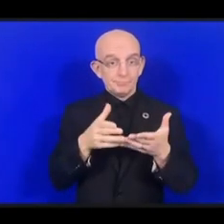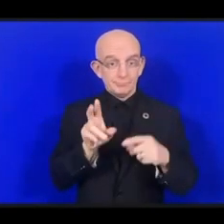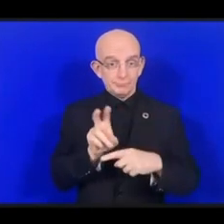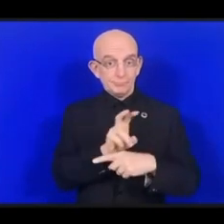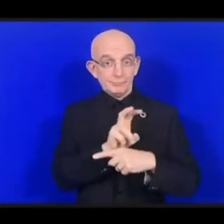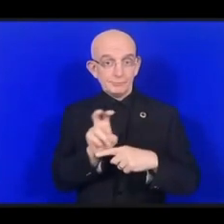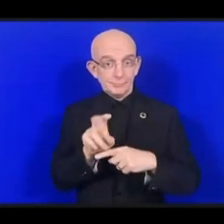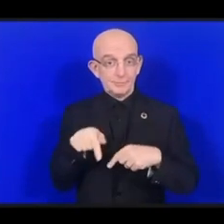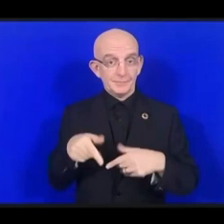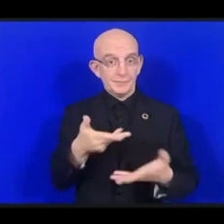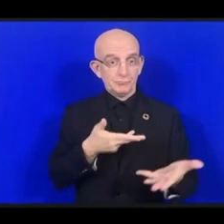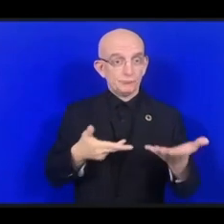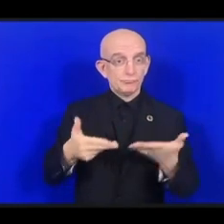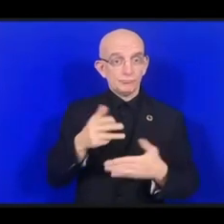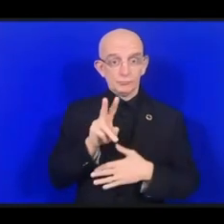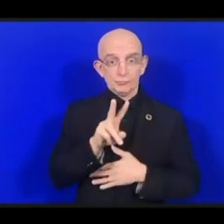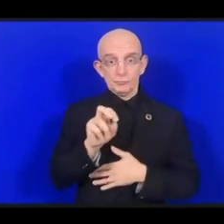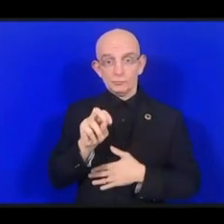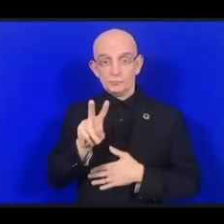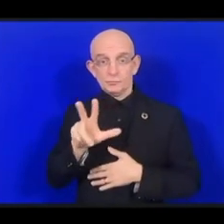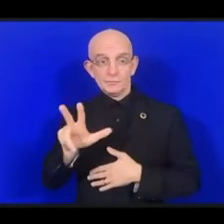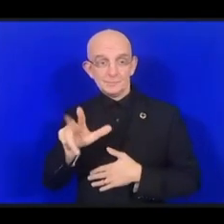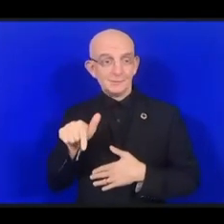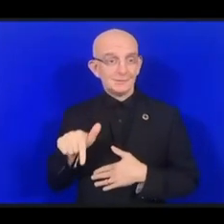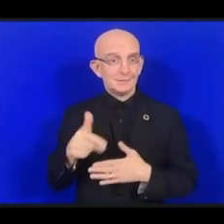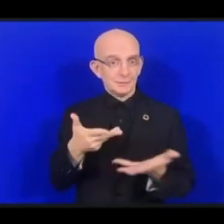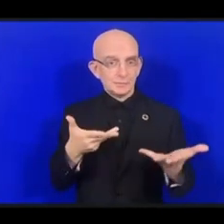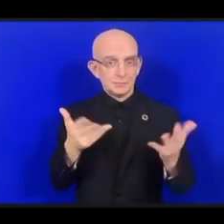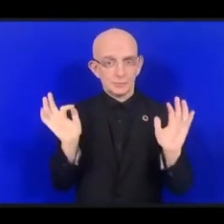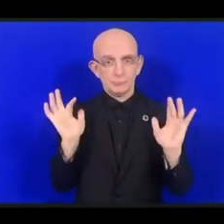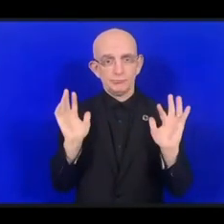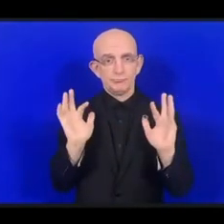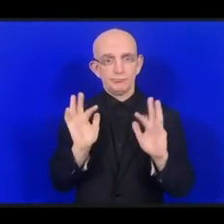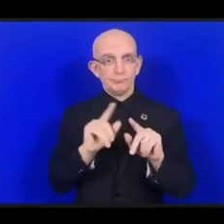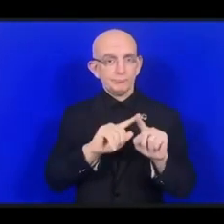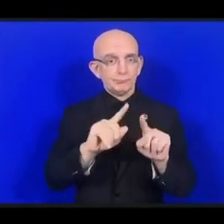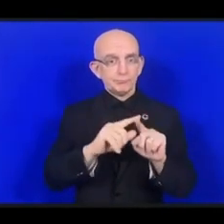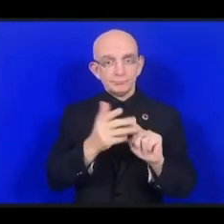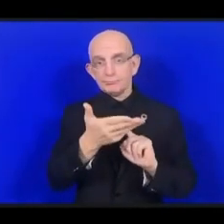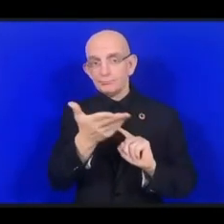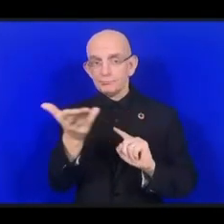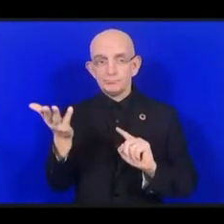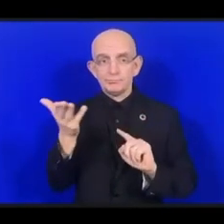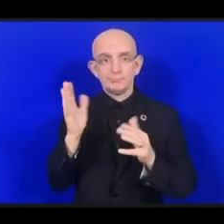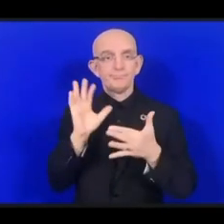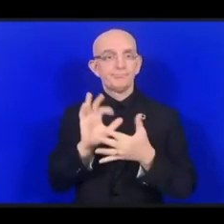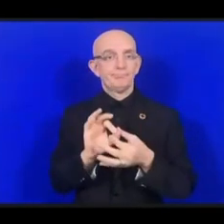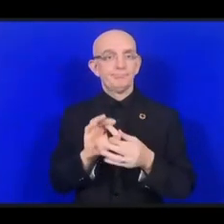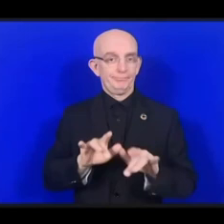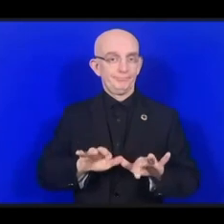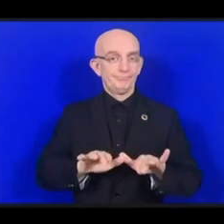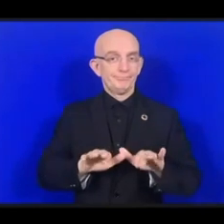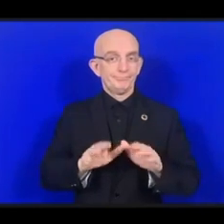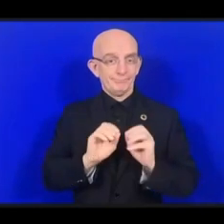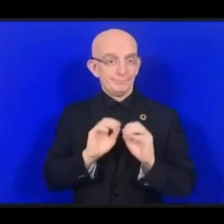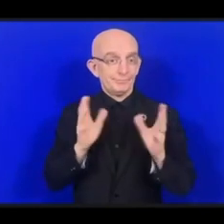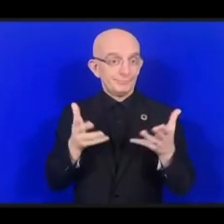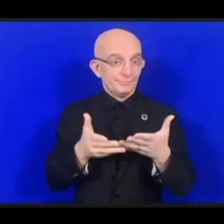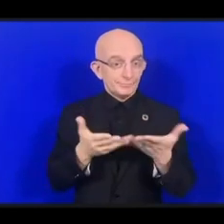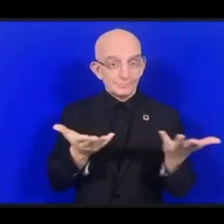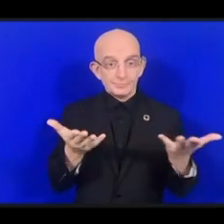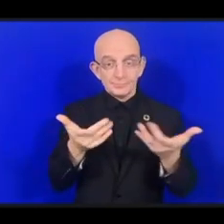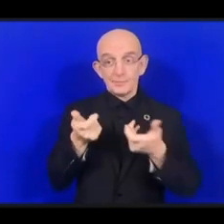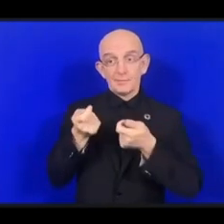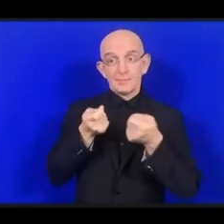حكمه الانترنت المنعقد في كيوتو هذا المنتدى الذي يجمع مشاركين من مختلف قطاعات